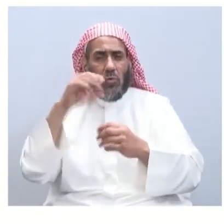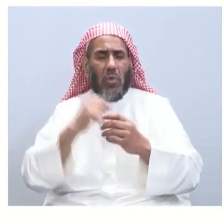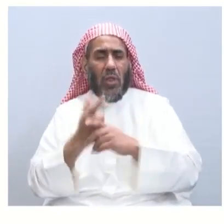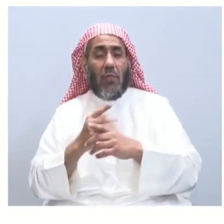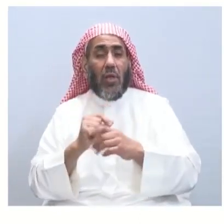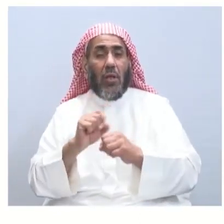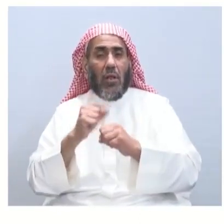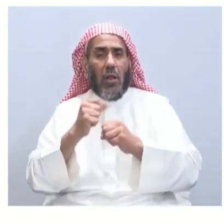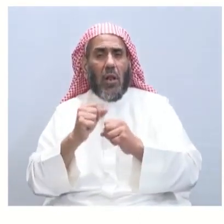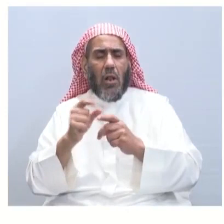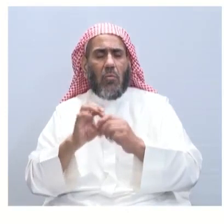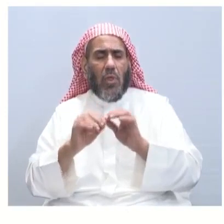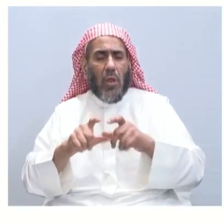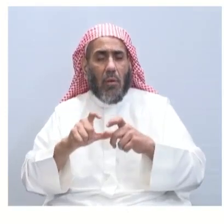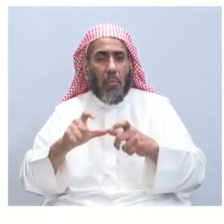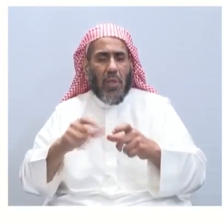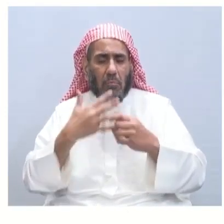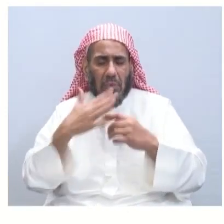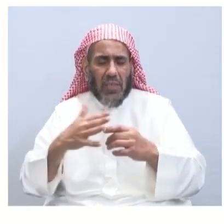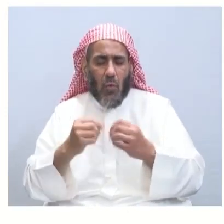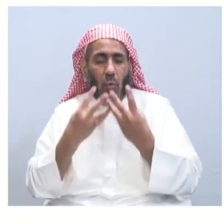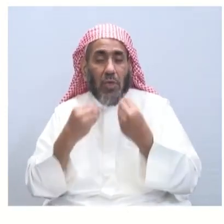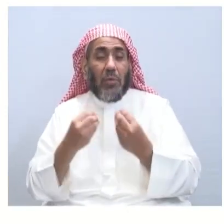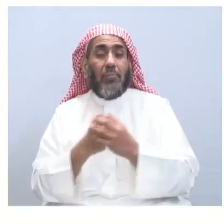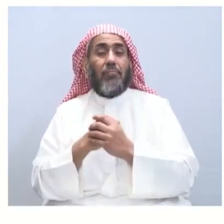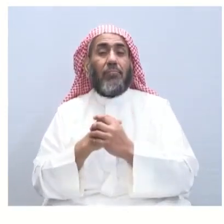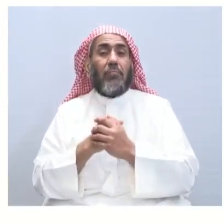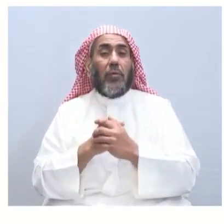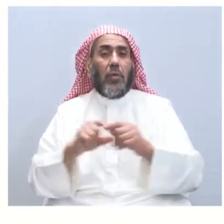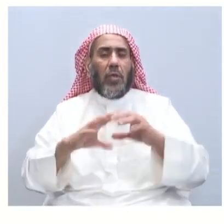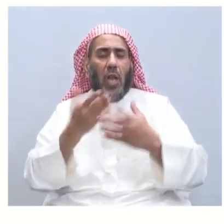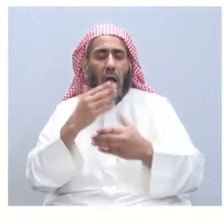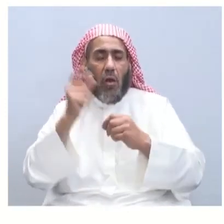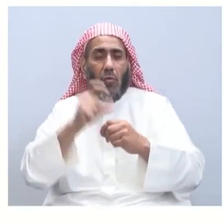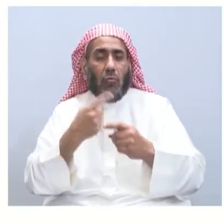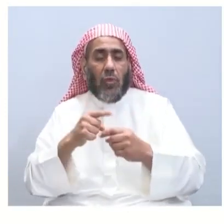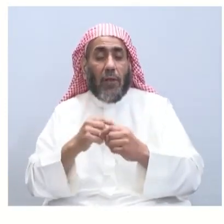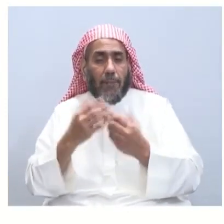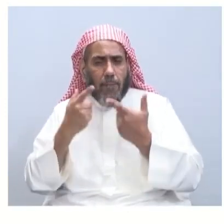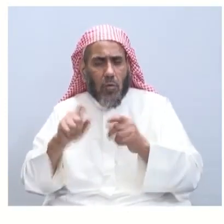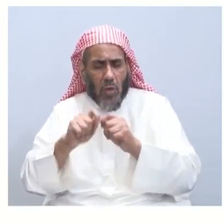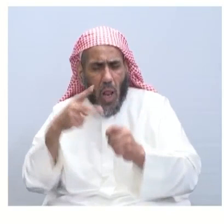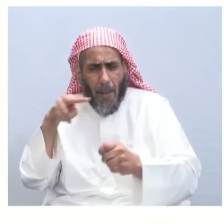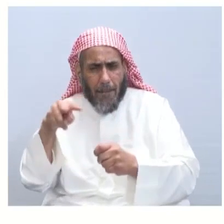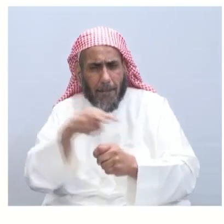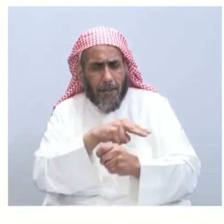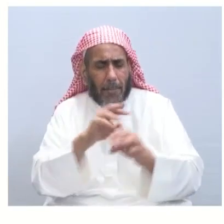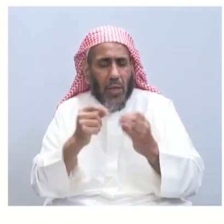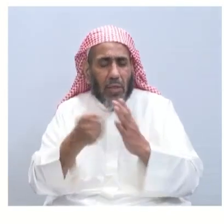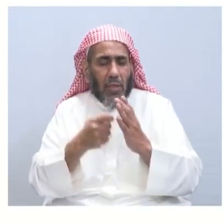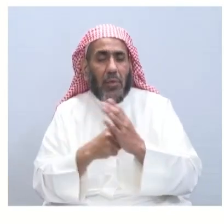مائده تمثل مائده سهله وجميله وميسره للقارئ الذي يريد ان يطلع على بعض